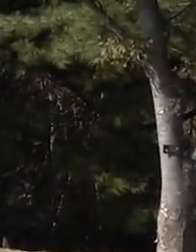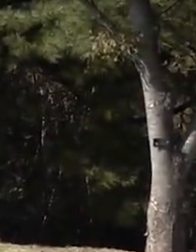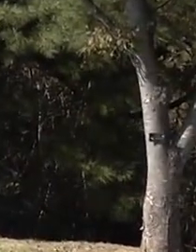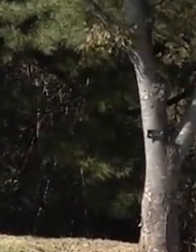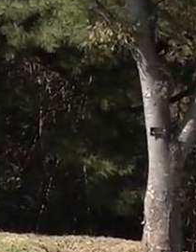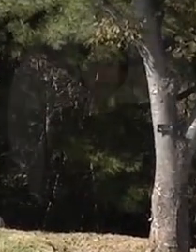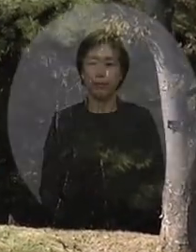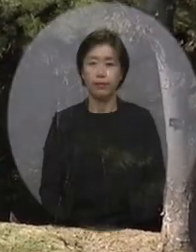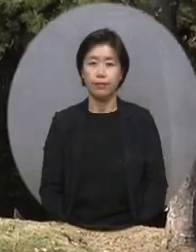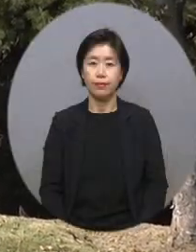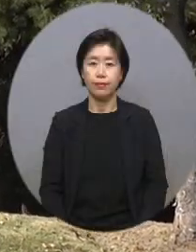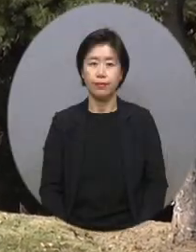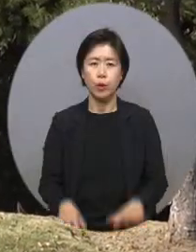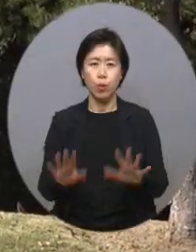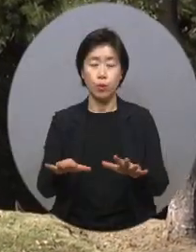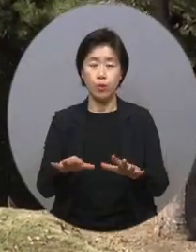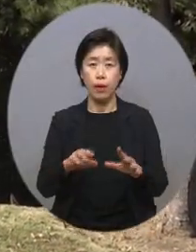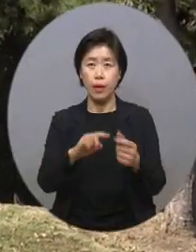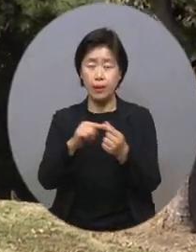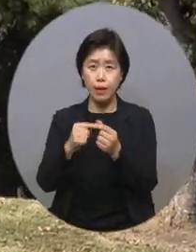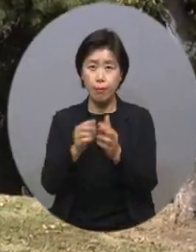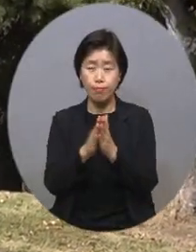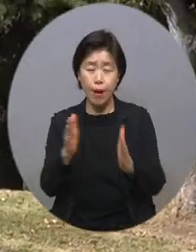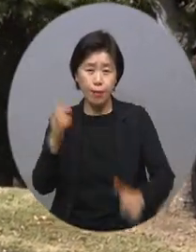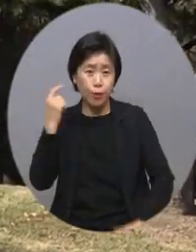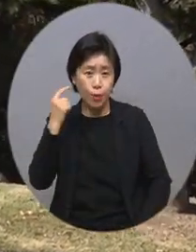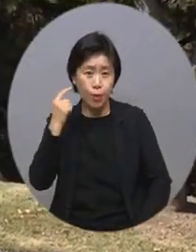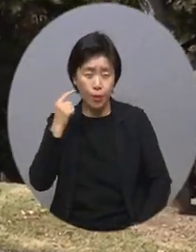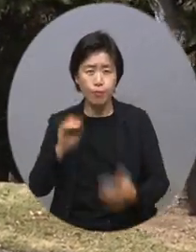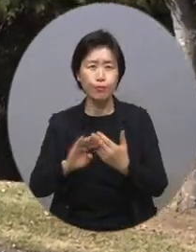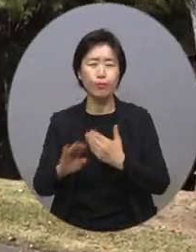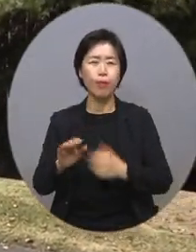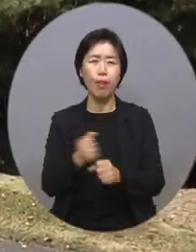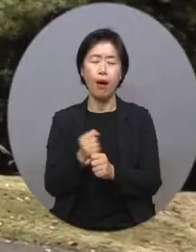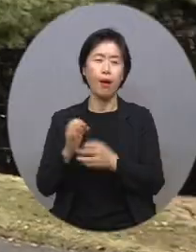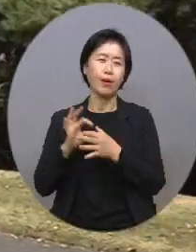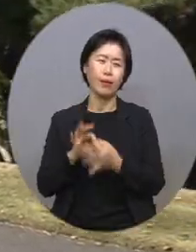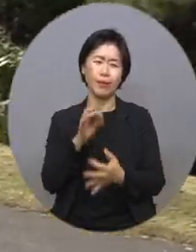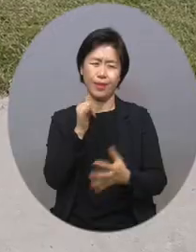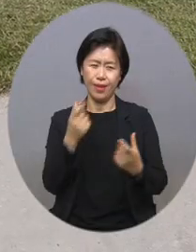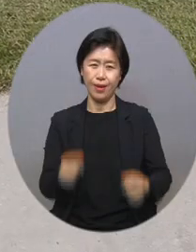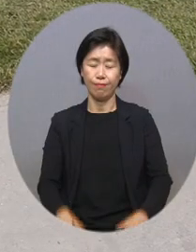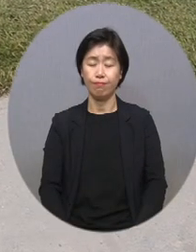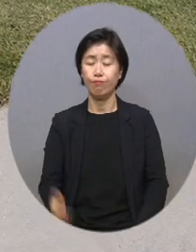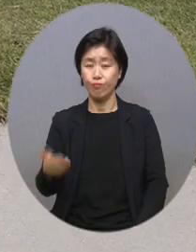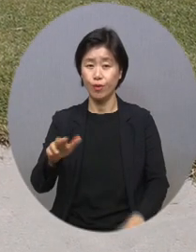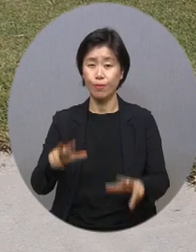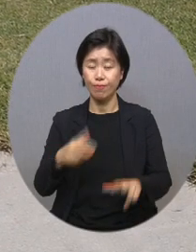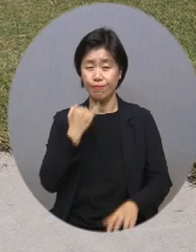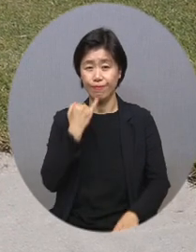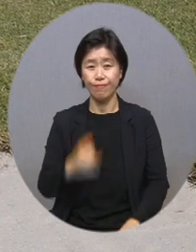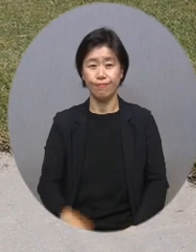뭔가 리듬을 무궁화꽃이 이후로 잃은 것 같아요. 일단 온이 됐습니다.